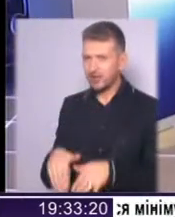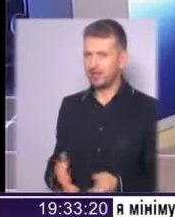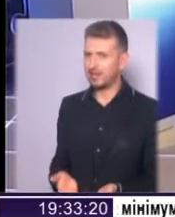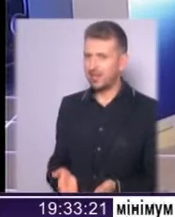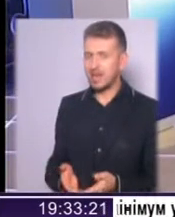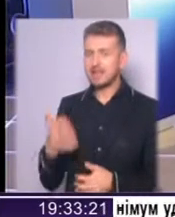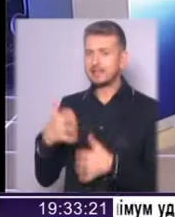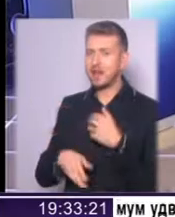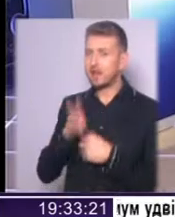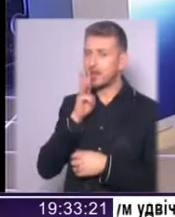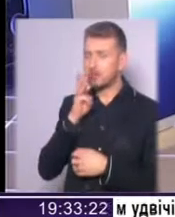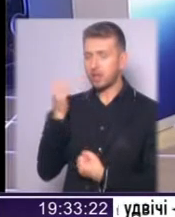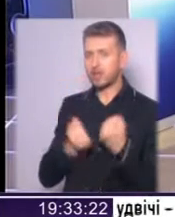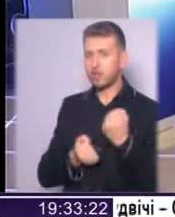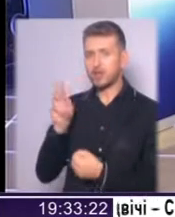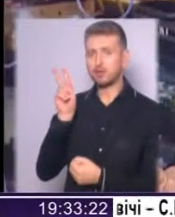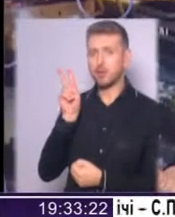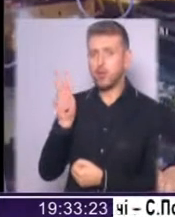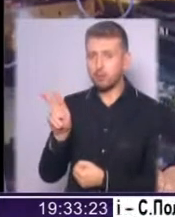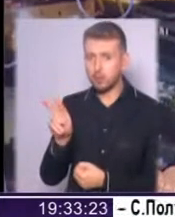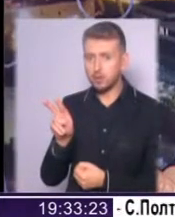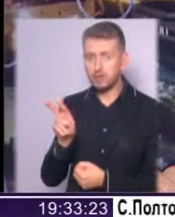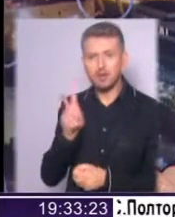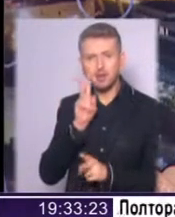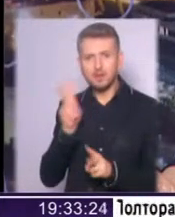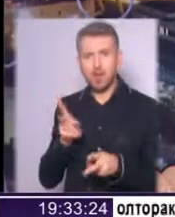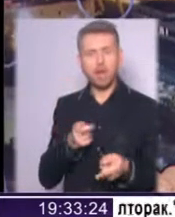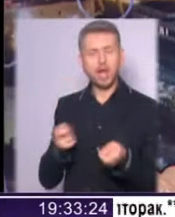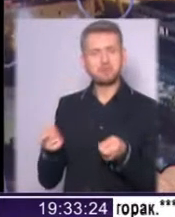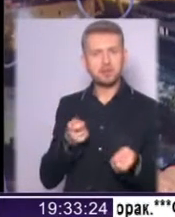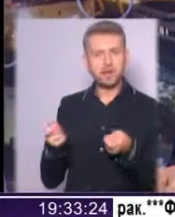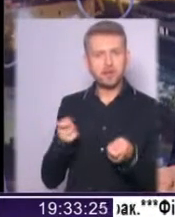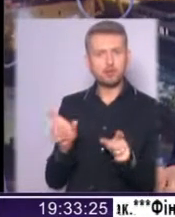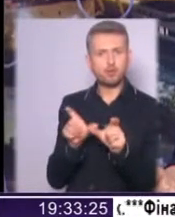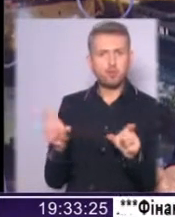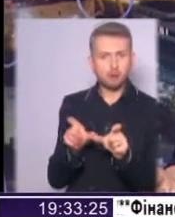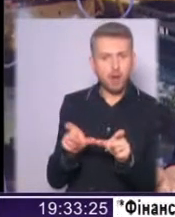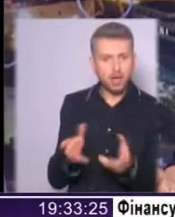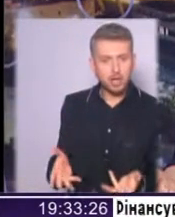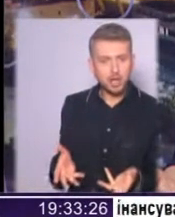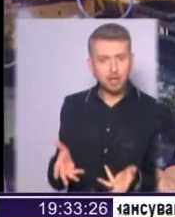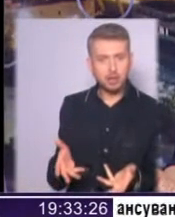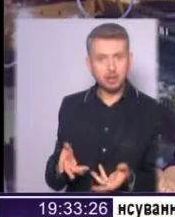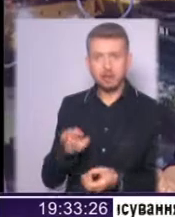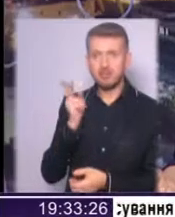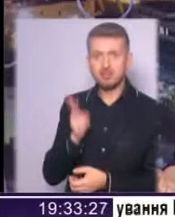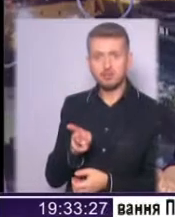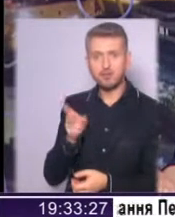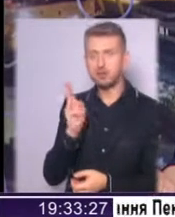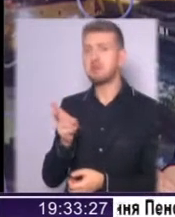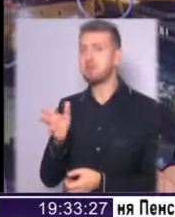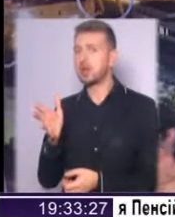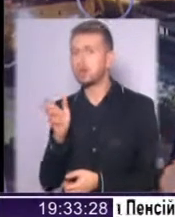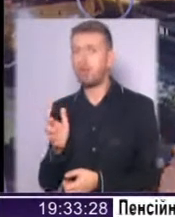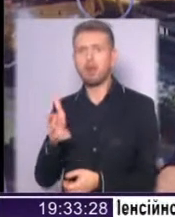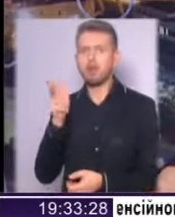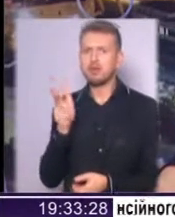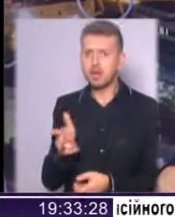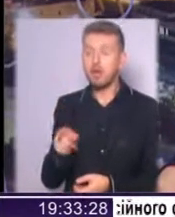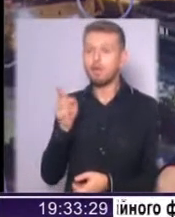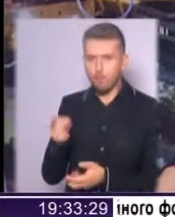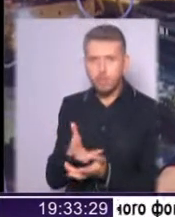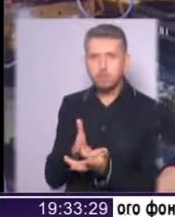цінах, на тарифи, на комунальні послуги, на ліки, які коштують захмарно для людей. Люди